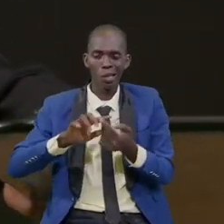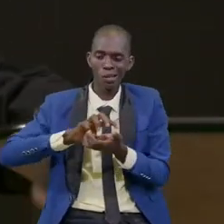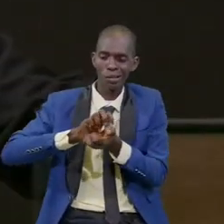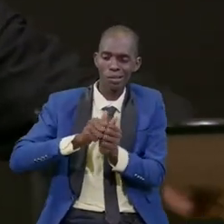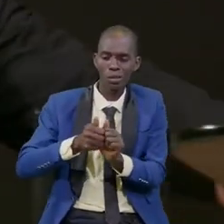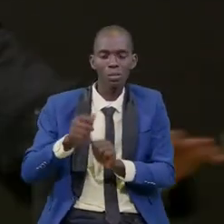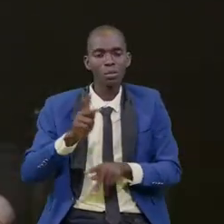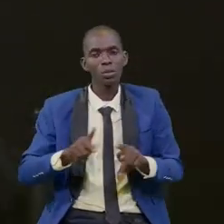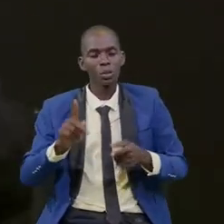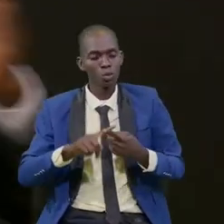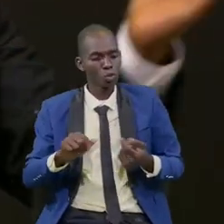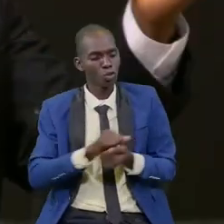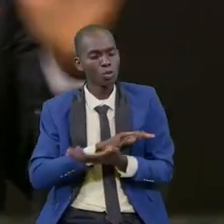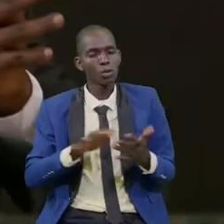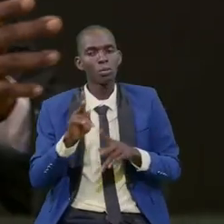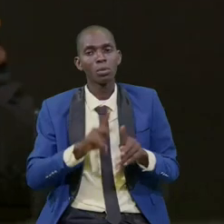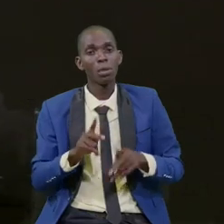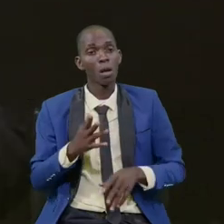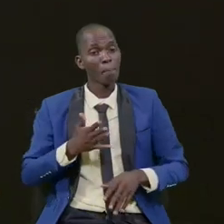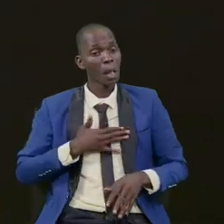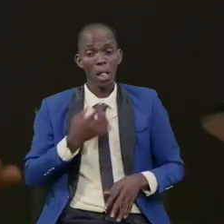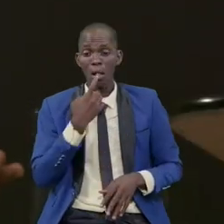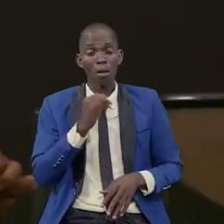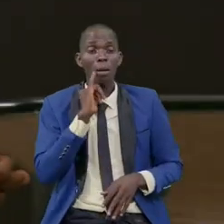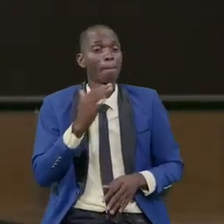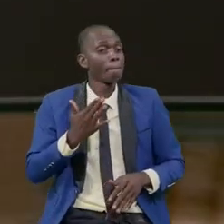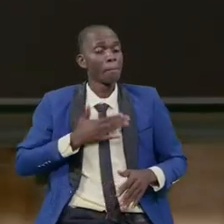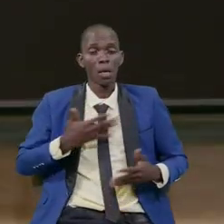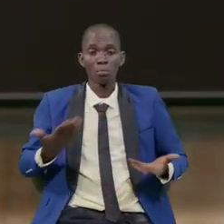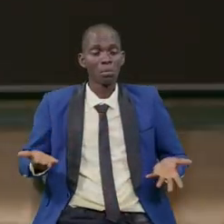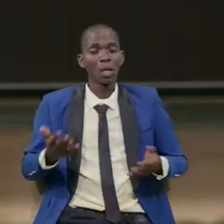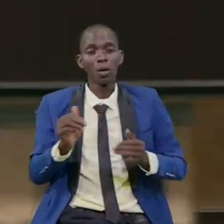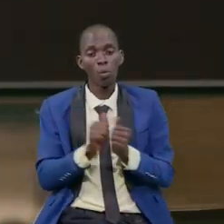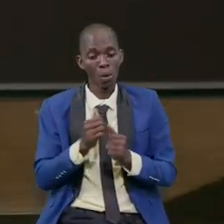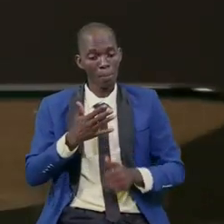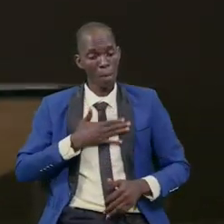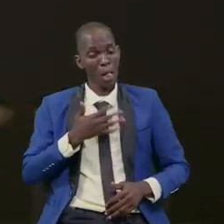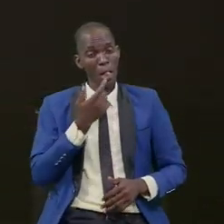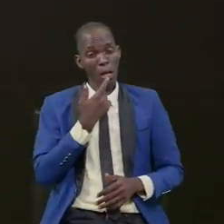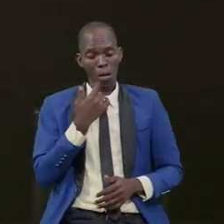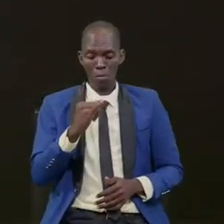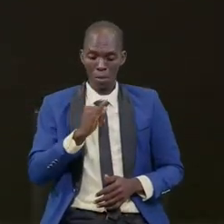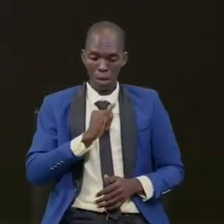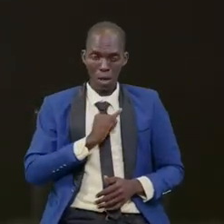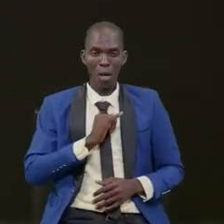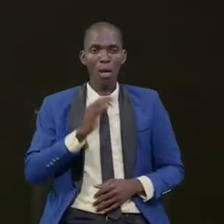les gens, vaincre les gens, détruire les gens. Ma langue m'appartient. Avec ma langue, moi,